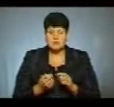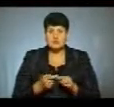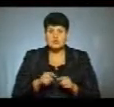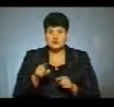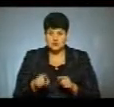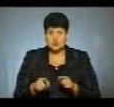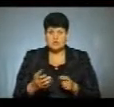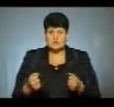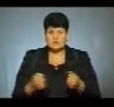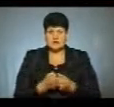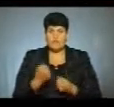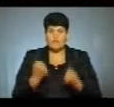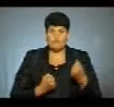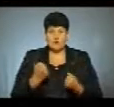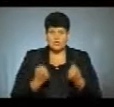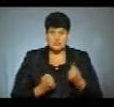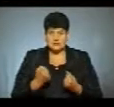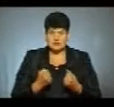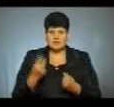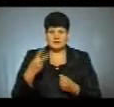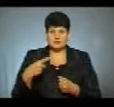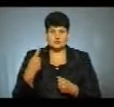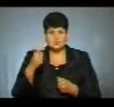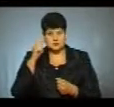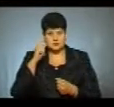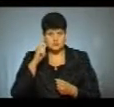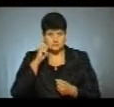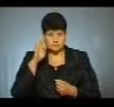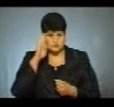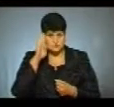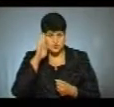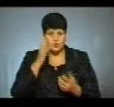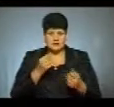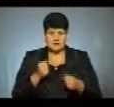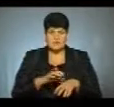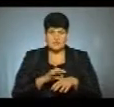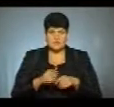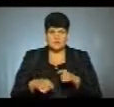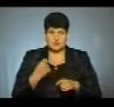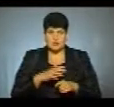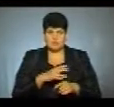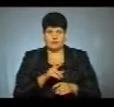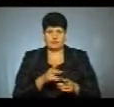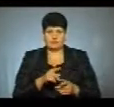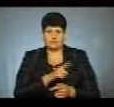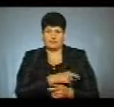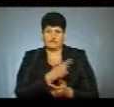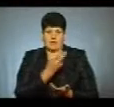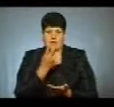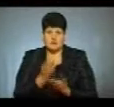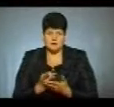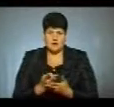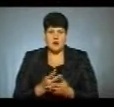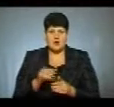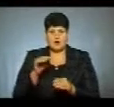з цього зіткнення водій мотоцикла, 21-річний юнак, отримав тілесні ушкодження і був доправлений до лікарні.